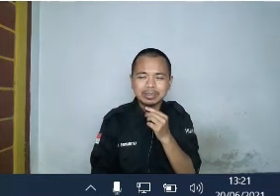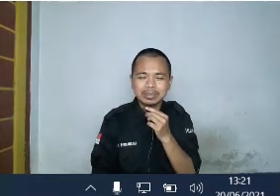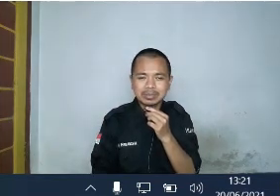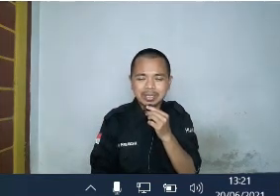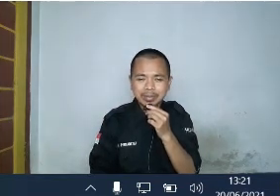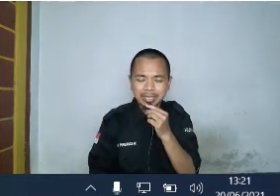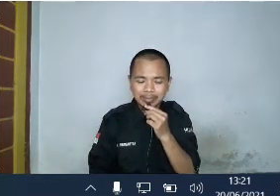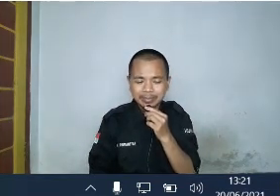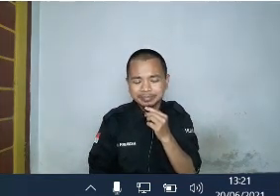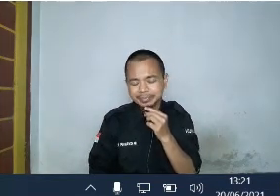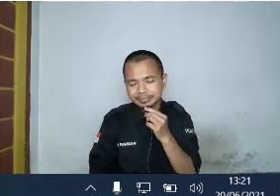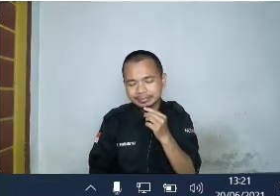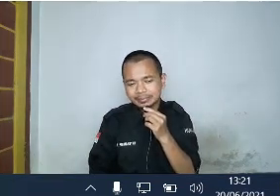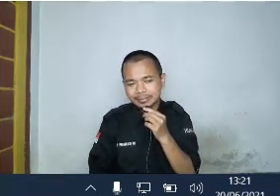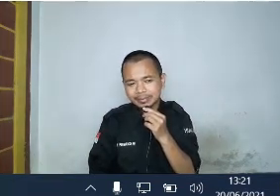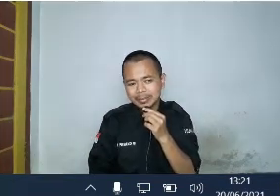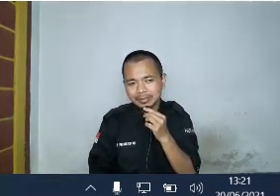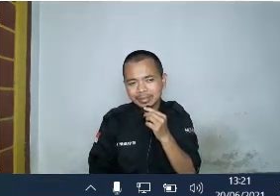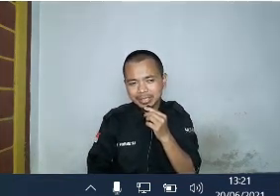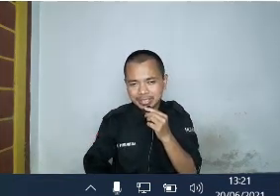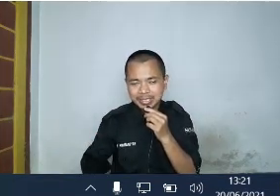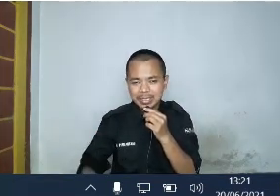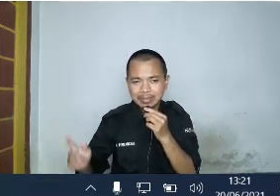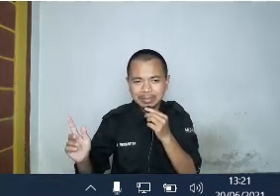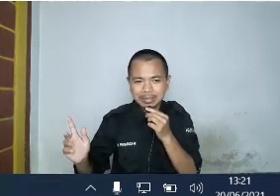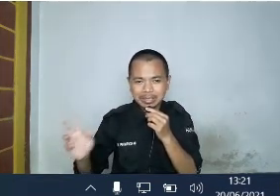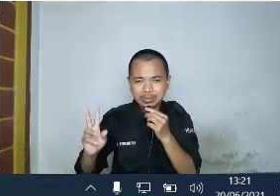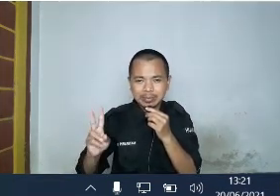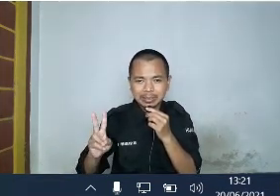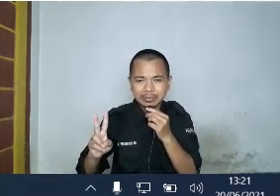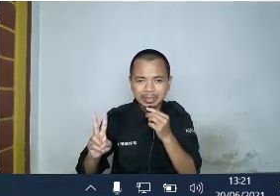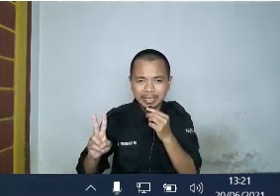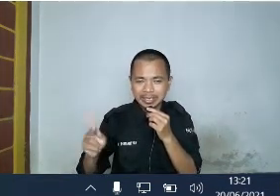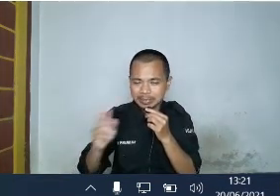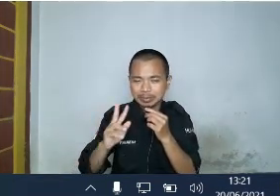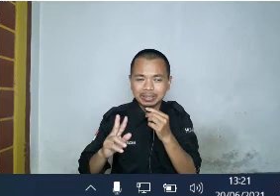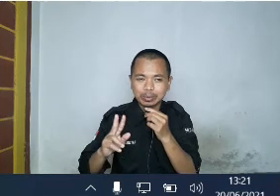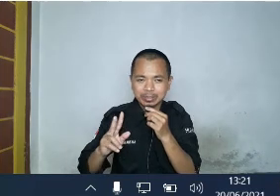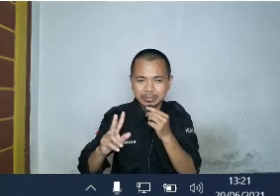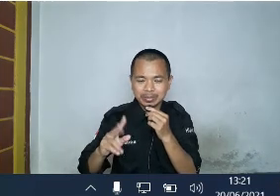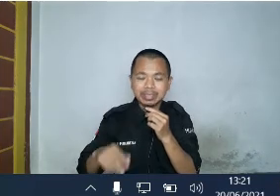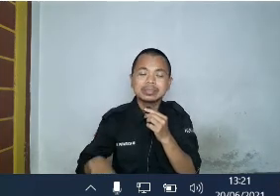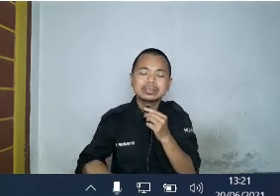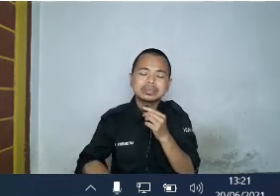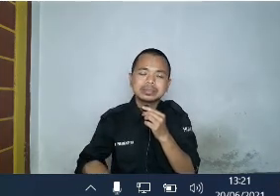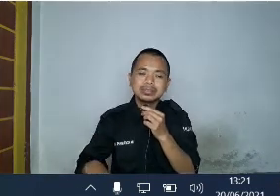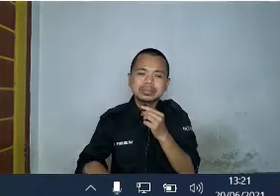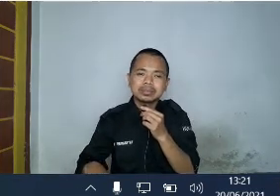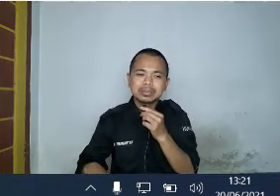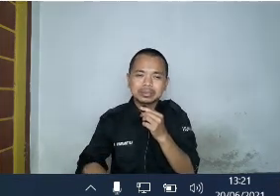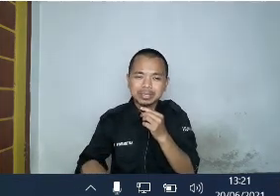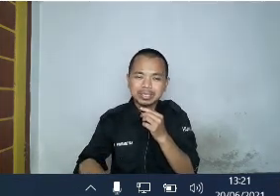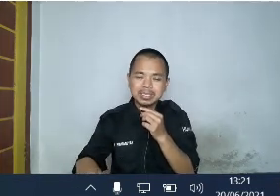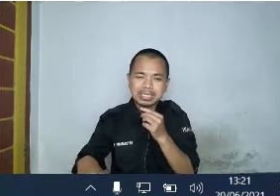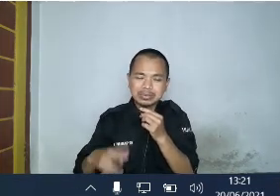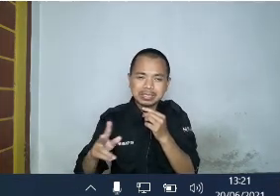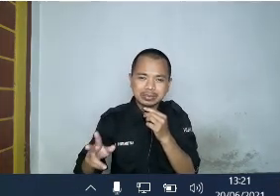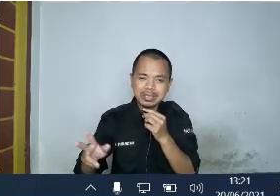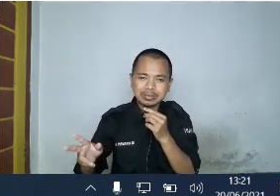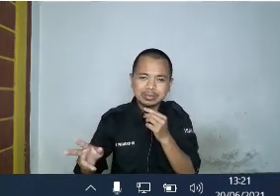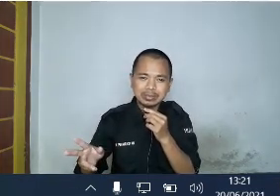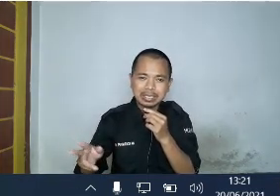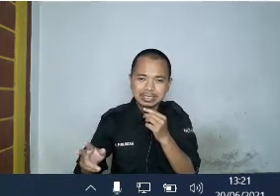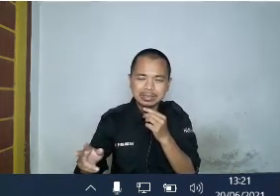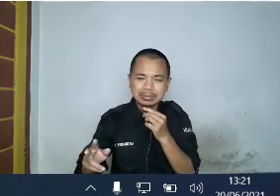kata temen-temen yang sudah pengalaman hari Senin ada mata dua mata kuliah disebut bntrok debutnya aturan kan